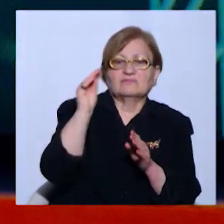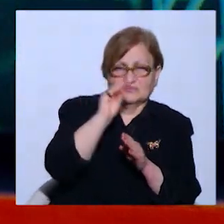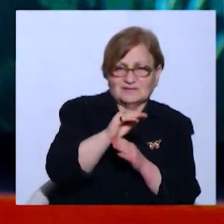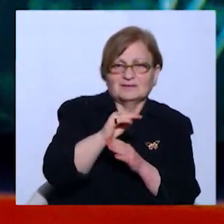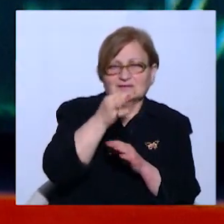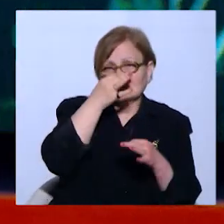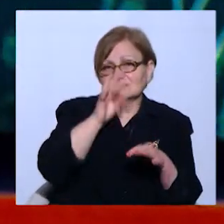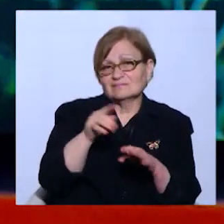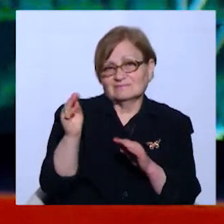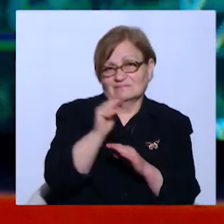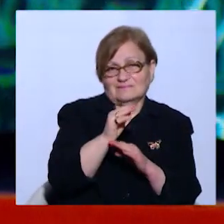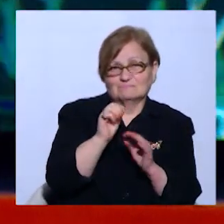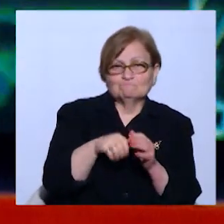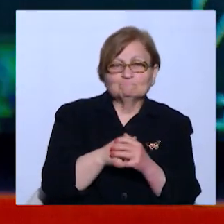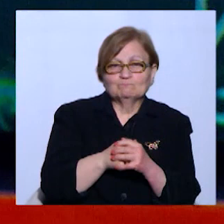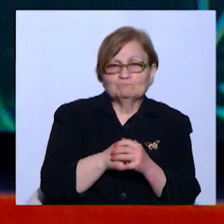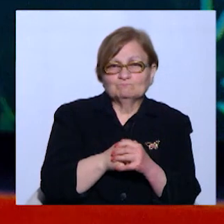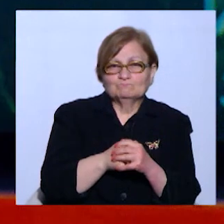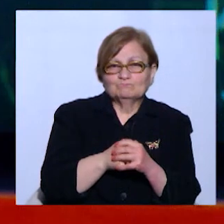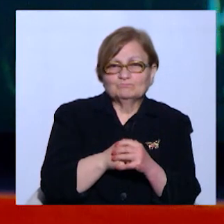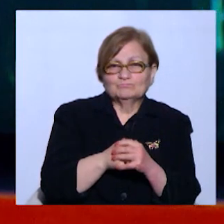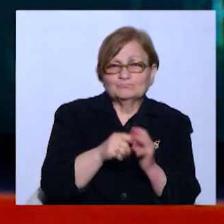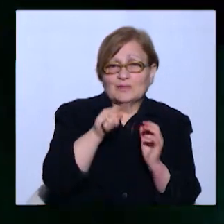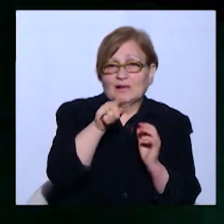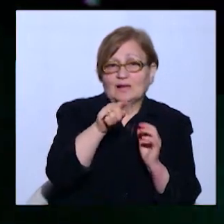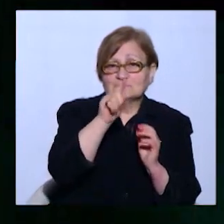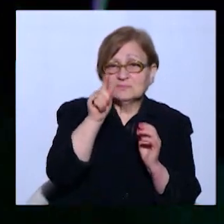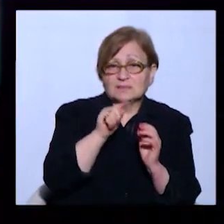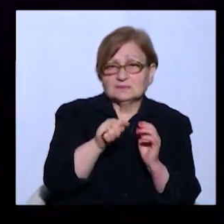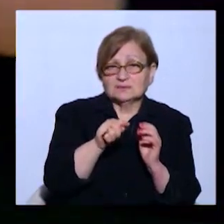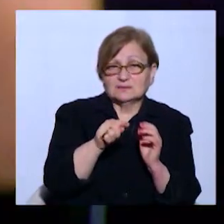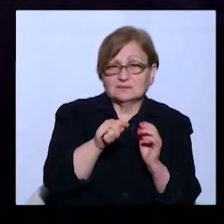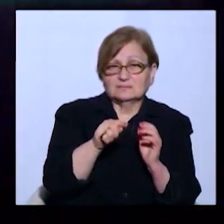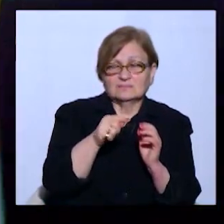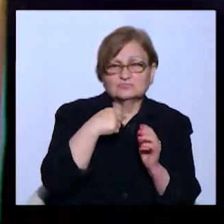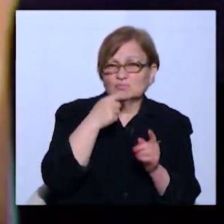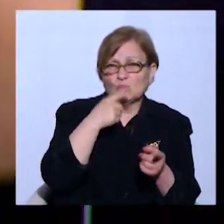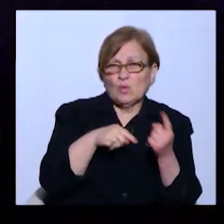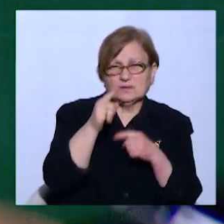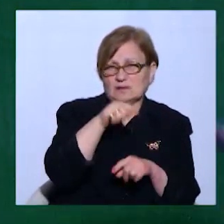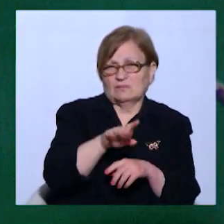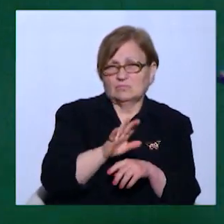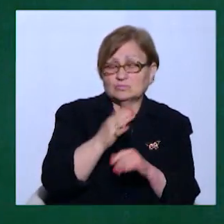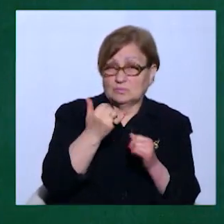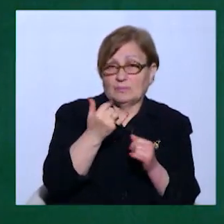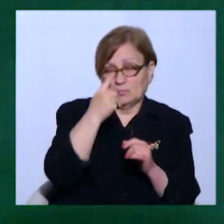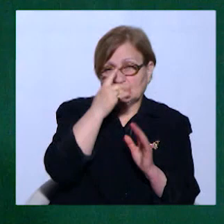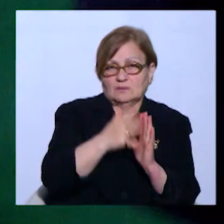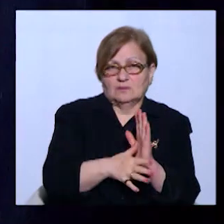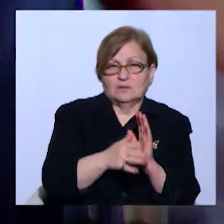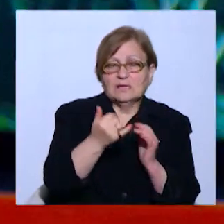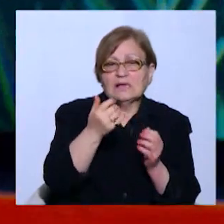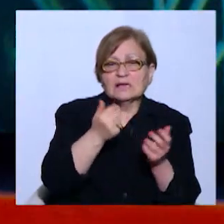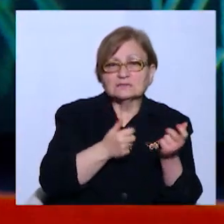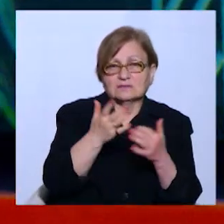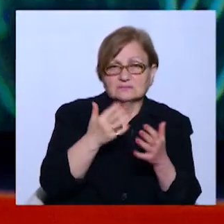კარგად რომ გავიღმაოთ ჩვენი ეს ცოდნა. იმიტომ რომ ამ საკითხებს მერე ჩვენ აღარ დაუბრუნდებით. აბა ჩათვალოთ